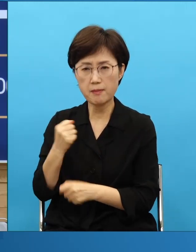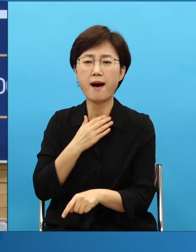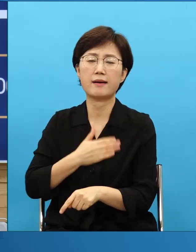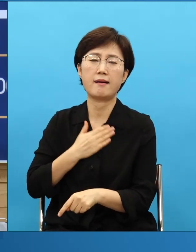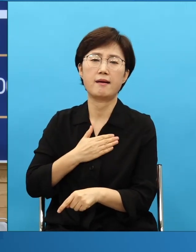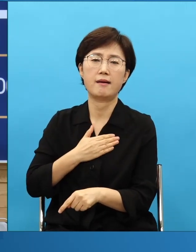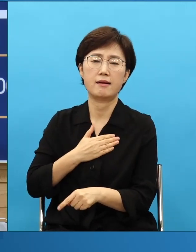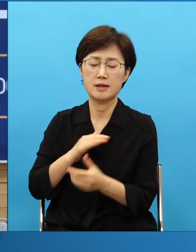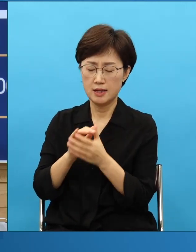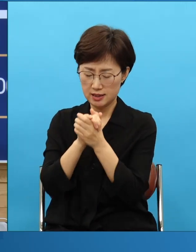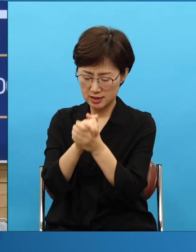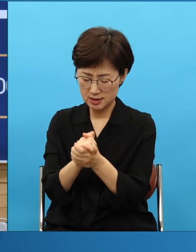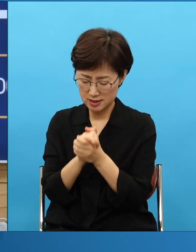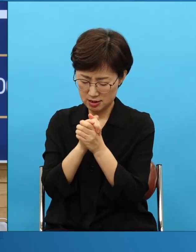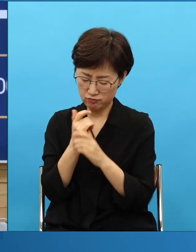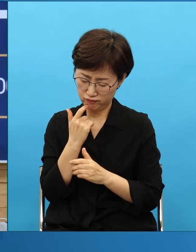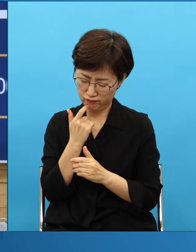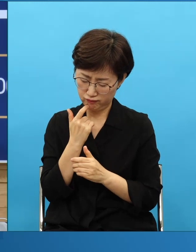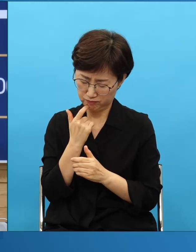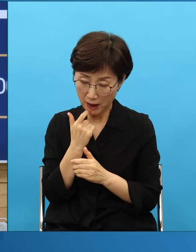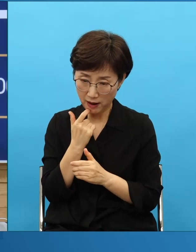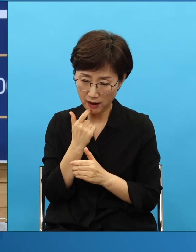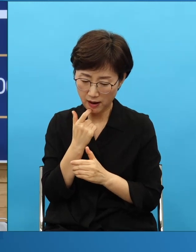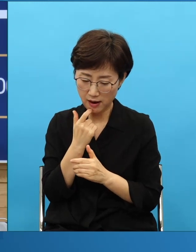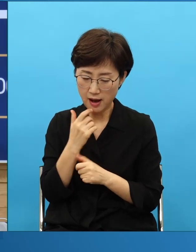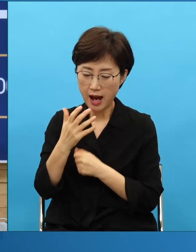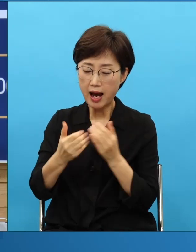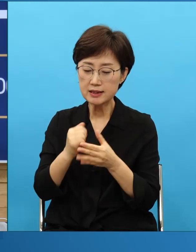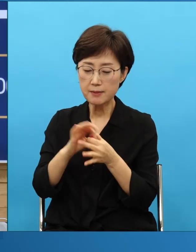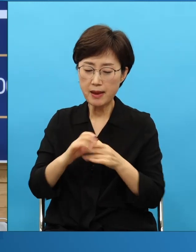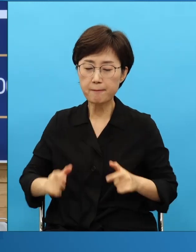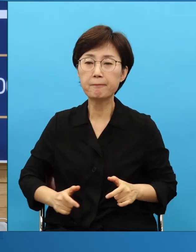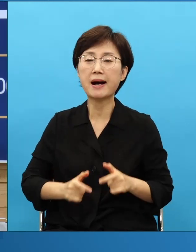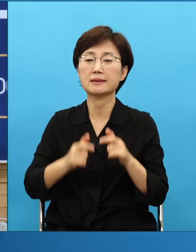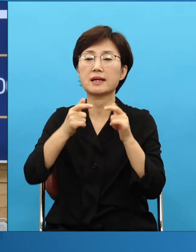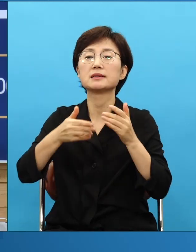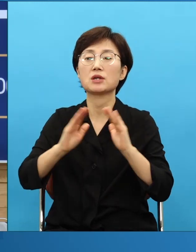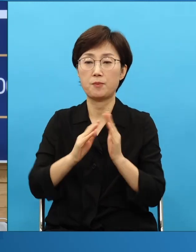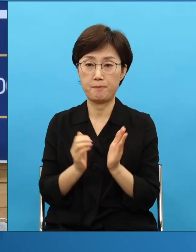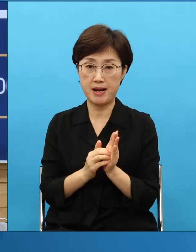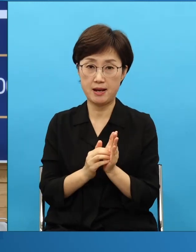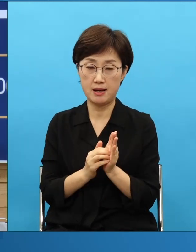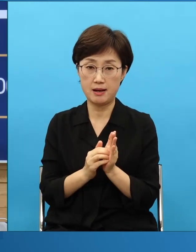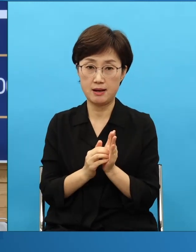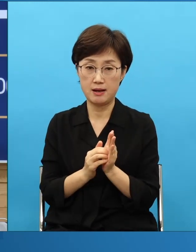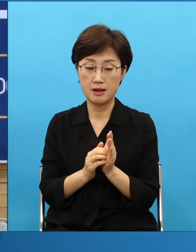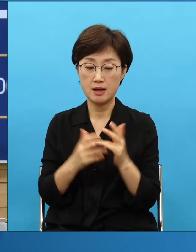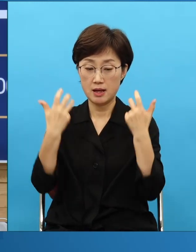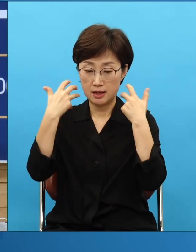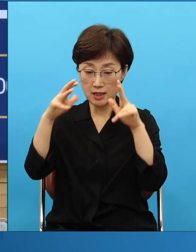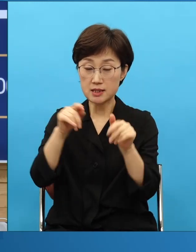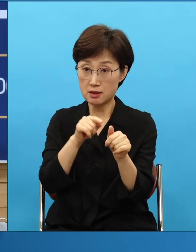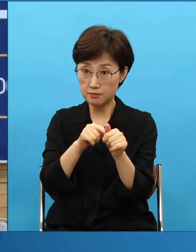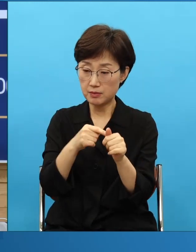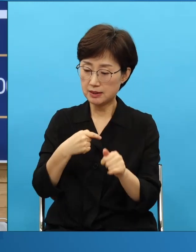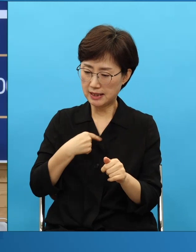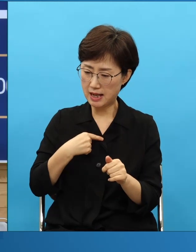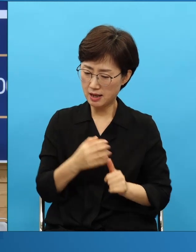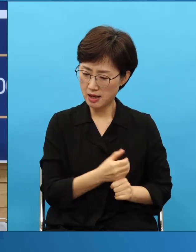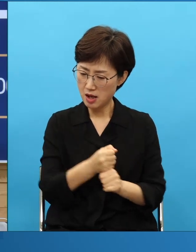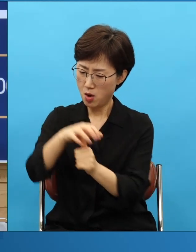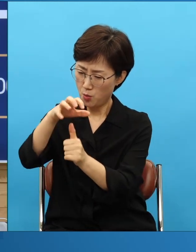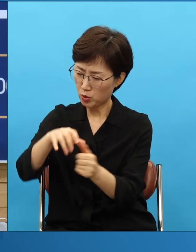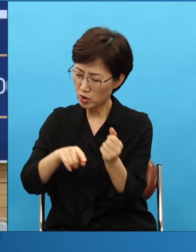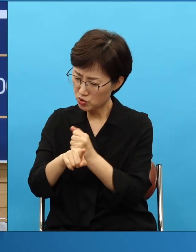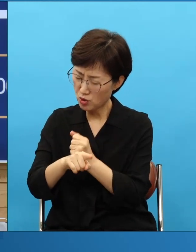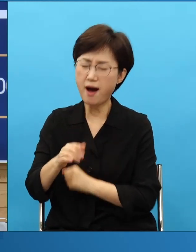그게 망대입니다. That was his partisan. 다니엘은 포로돼 온 이유를 알았어요. He knew the reason why he was taken